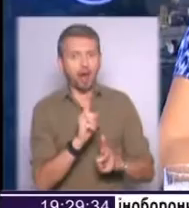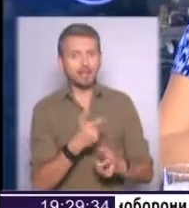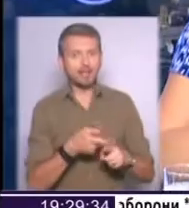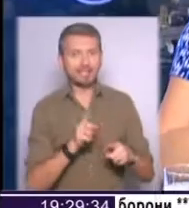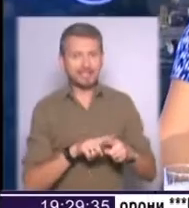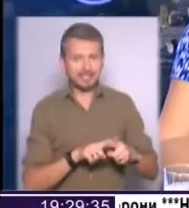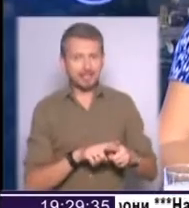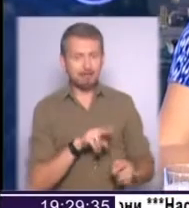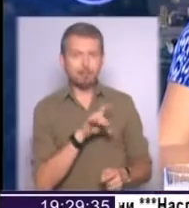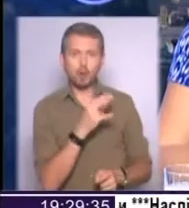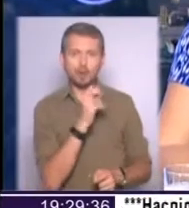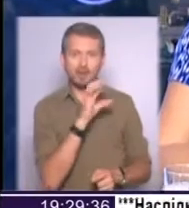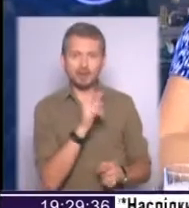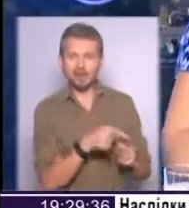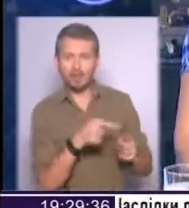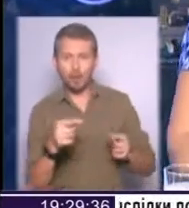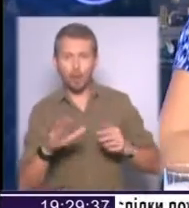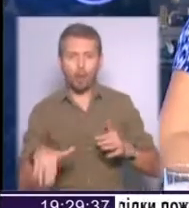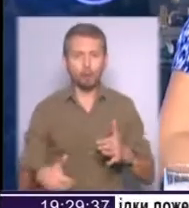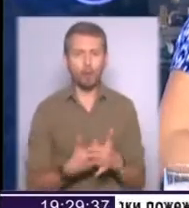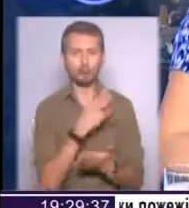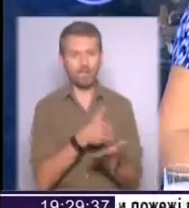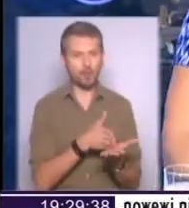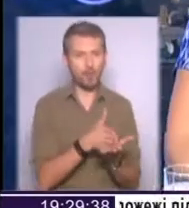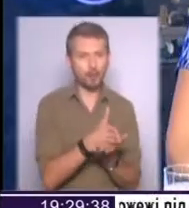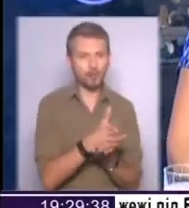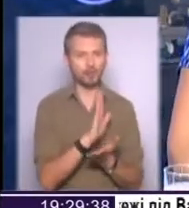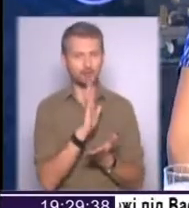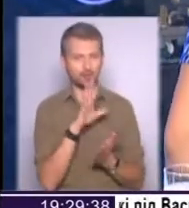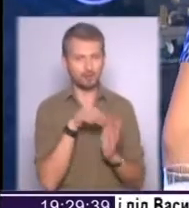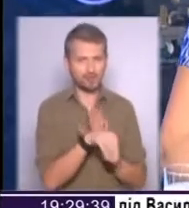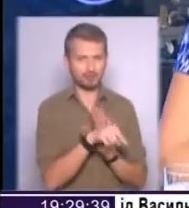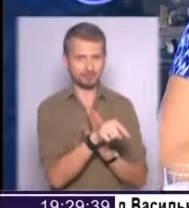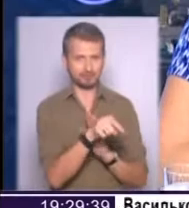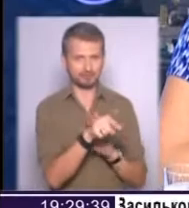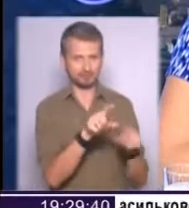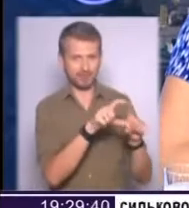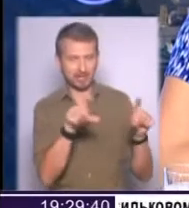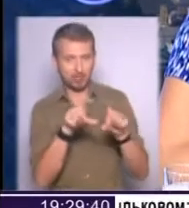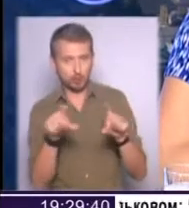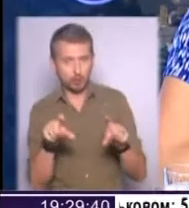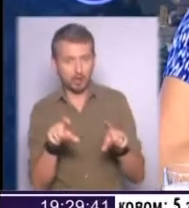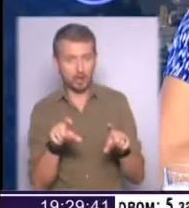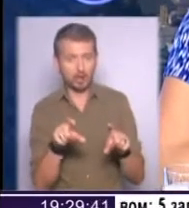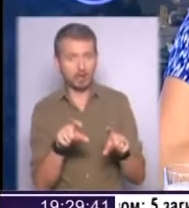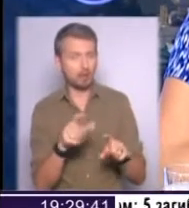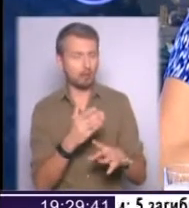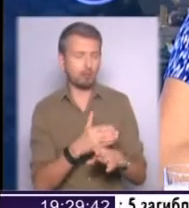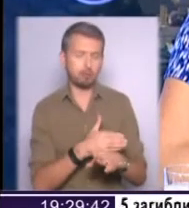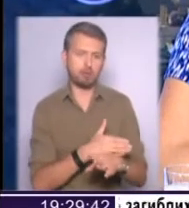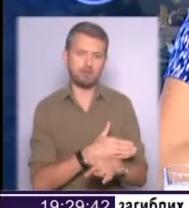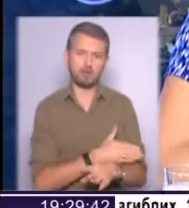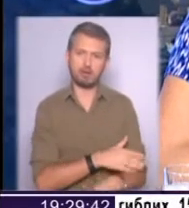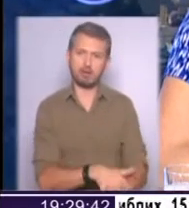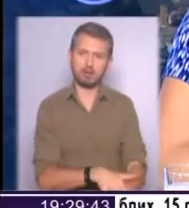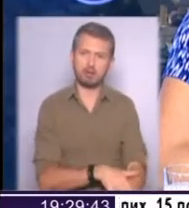процеси оновлення в галузі, в інституціях, так, вони відбуваються насправді повільно,